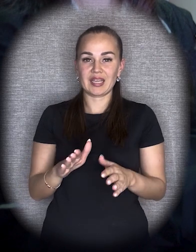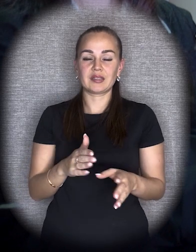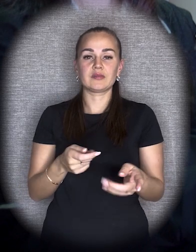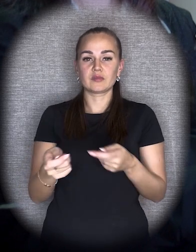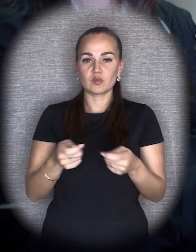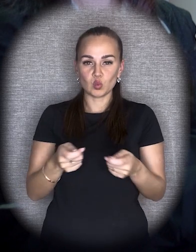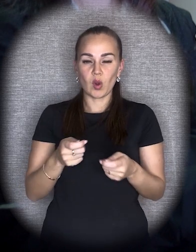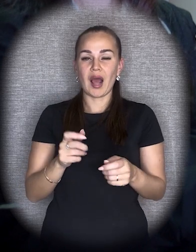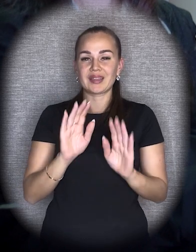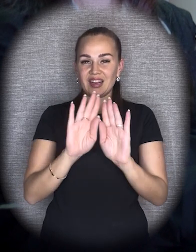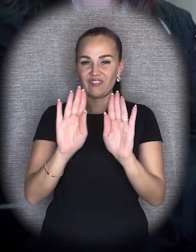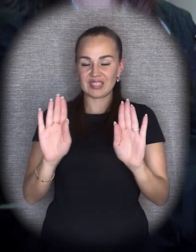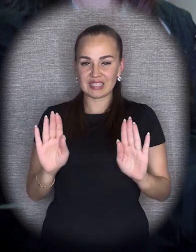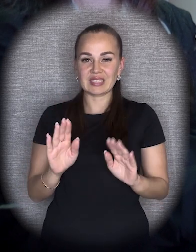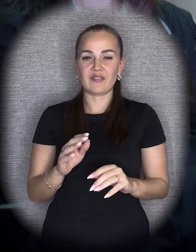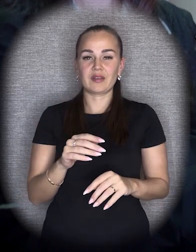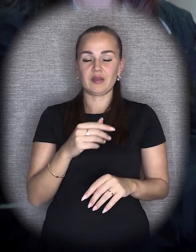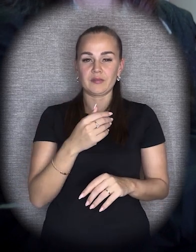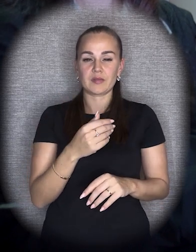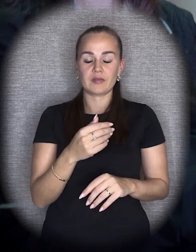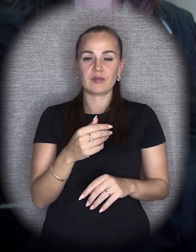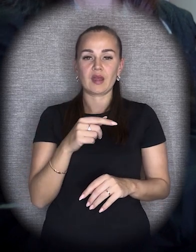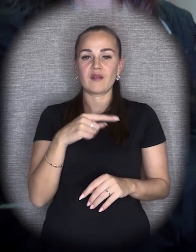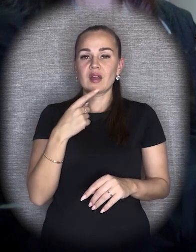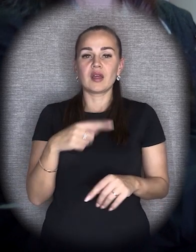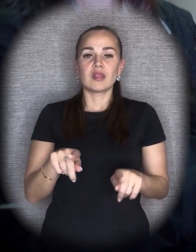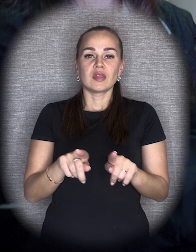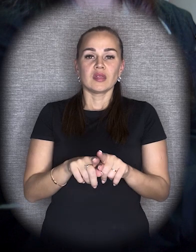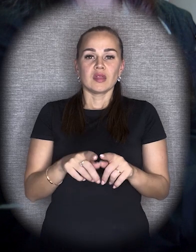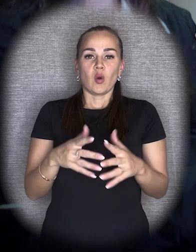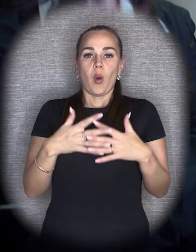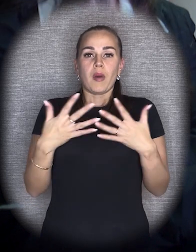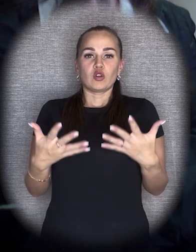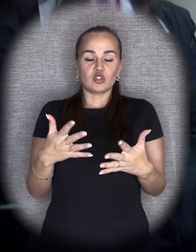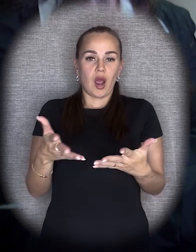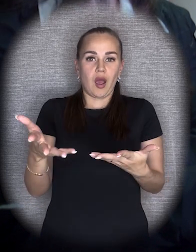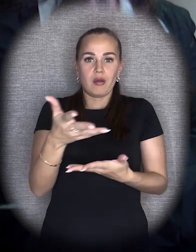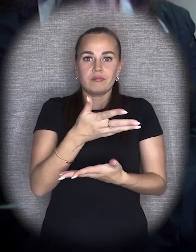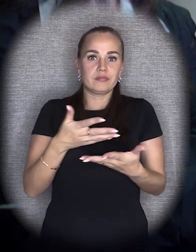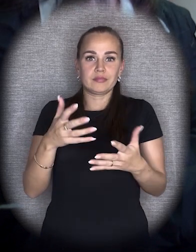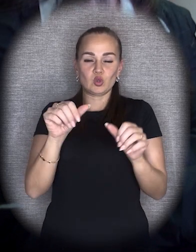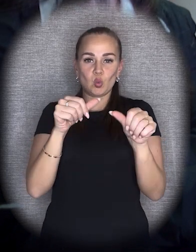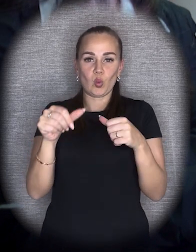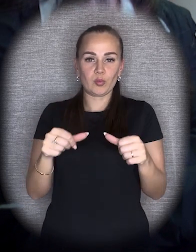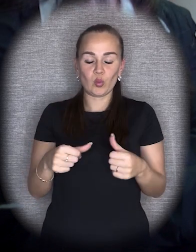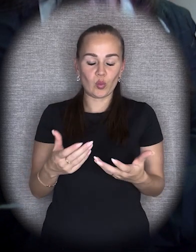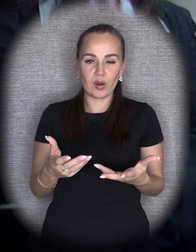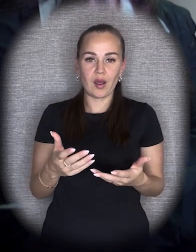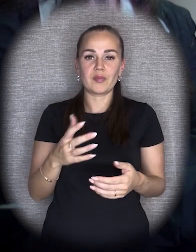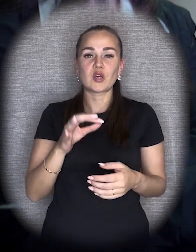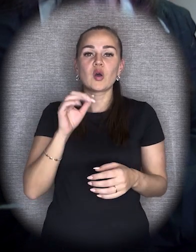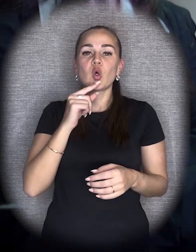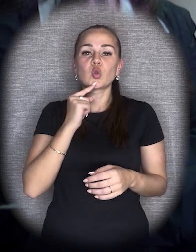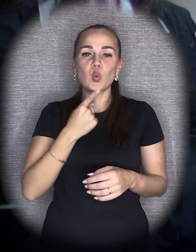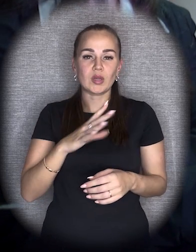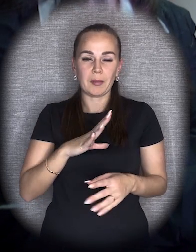куратор выставки из Третьяковской галереи замечательно сказал, что такой огромный фонд скульптуры, и сложно было выбрать то, что будет представлено здесь. То же